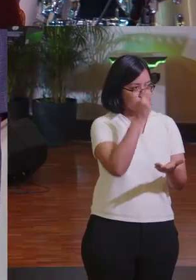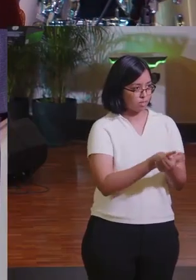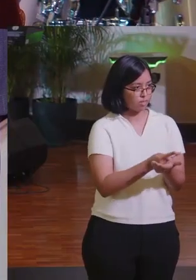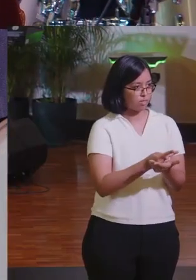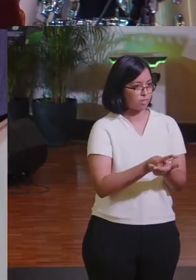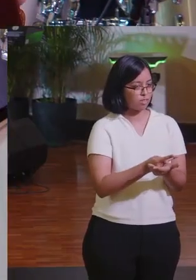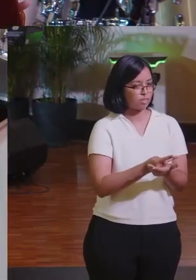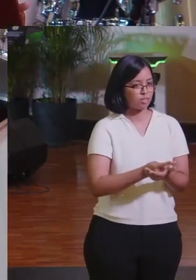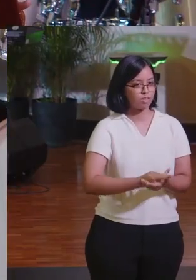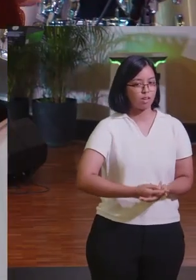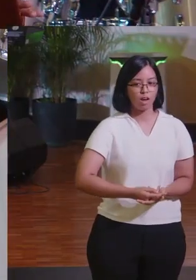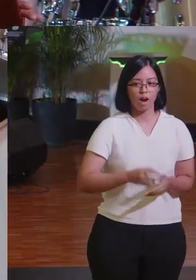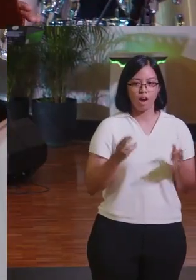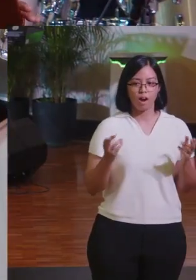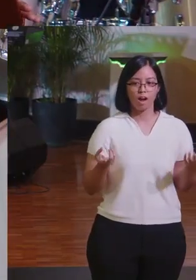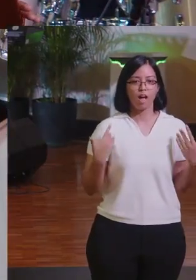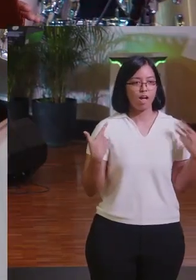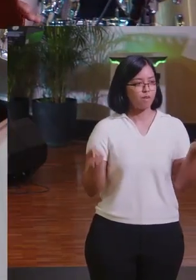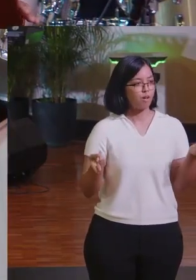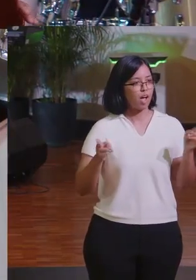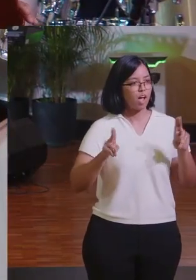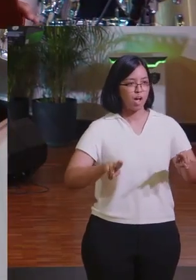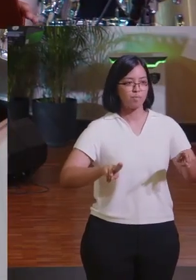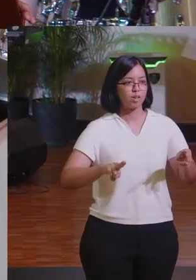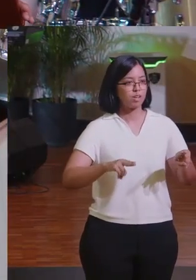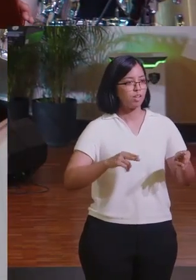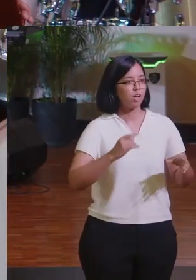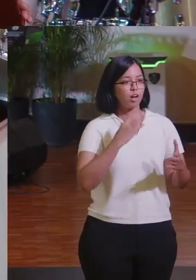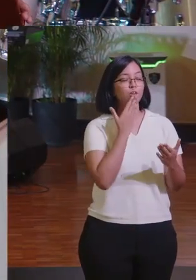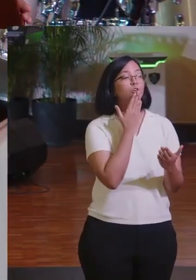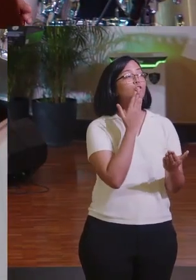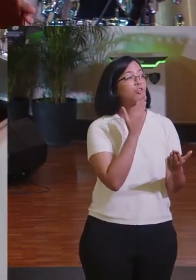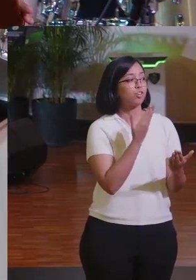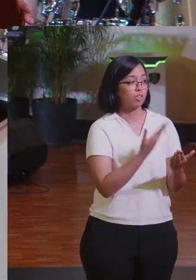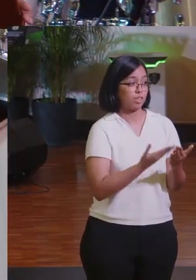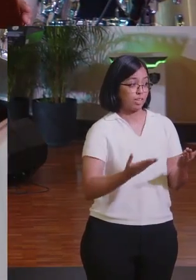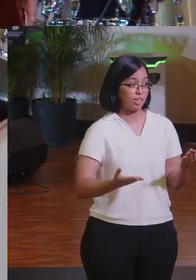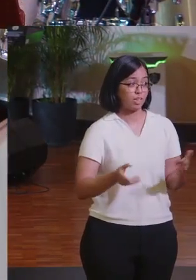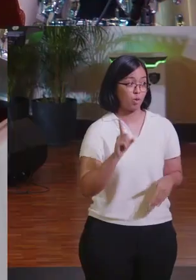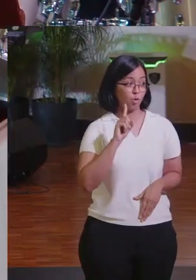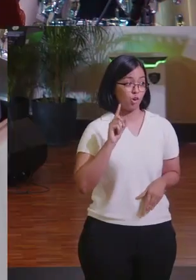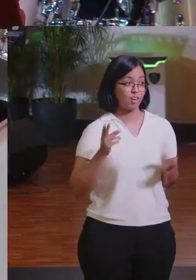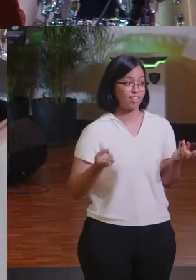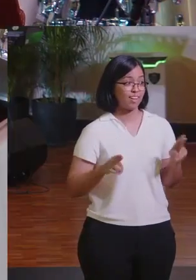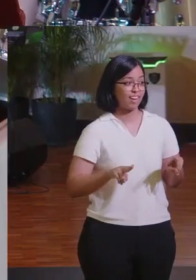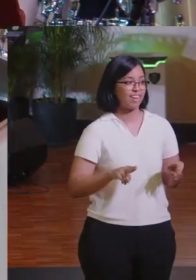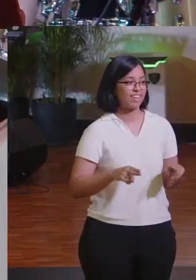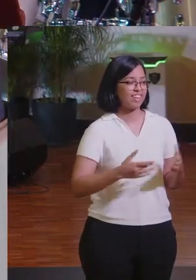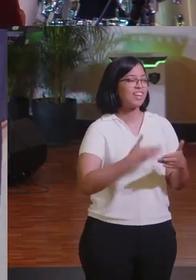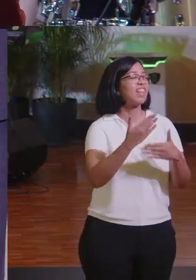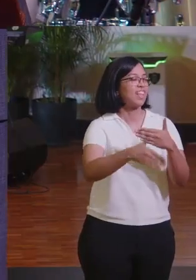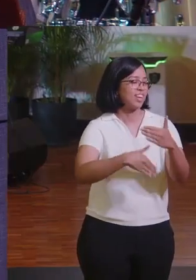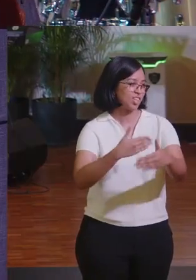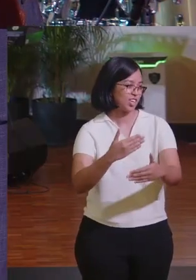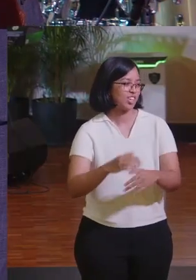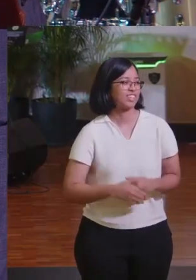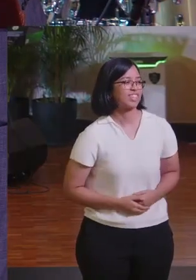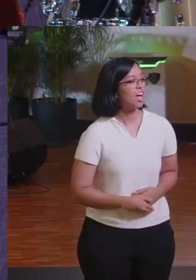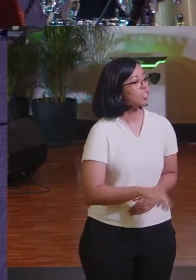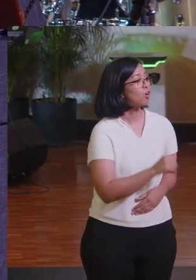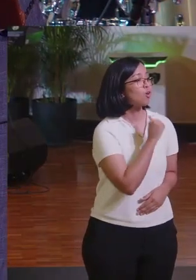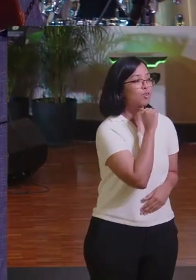napakaganda na bibitinin ko kayo. Mamaya na natin pag-usapan. Okay lang po yun. Kaya huwag kayo matutulog mamimiss nyo yung huli.